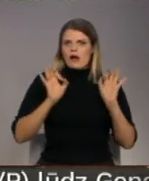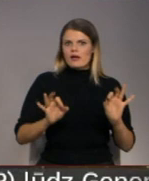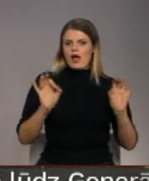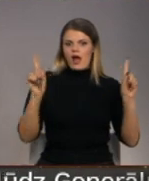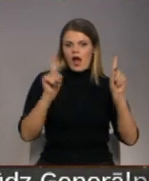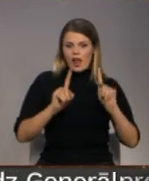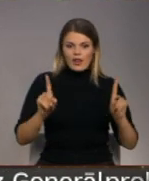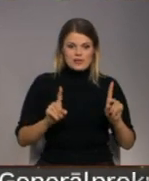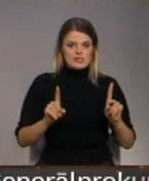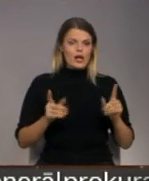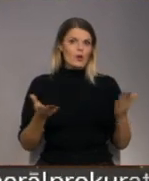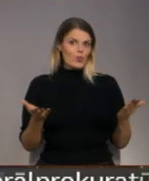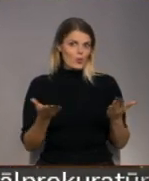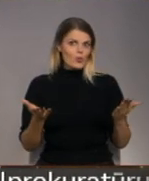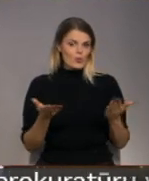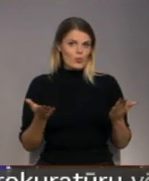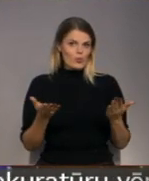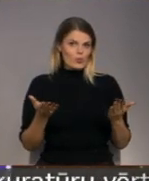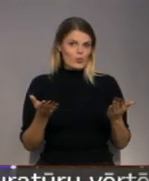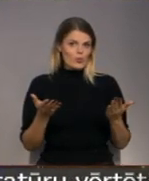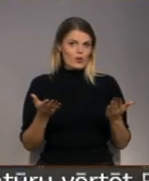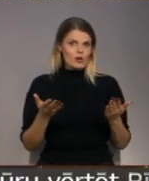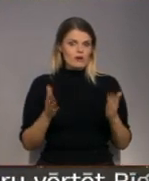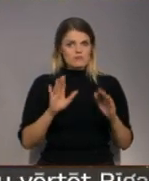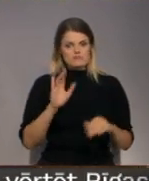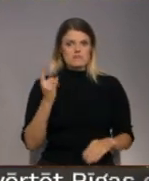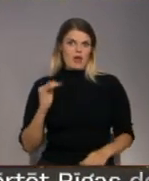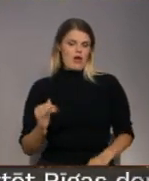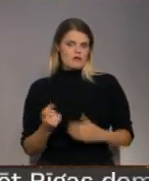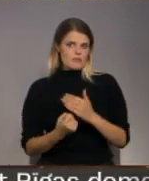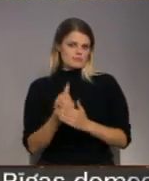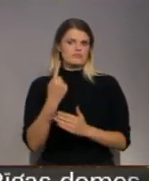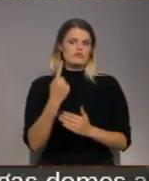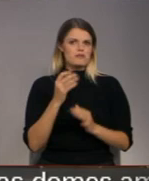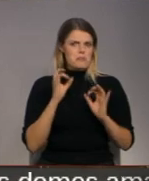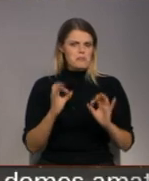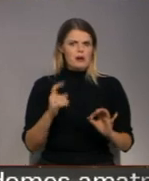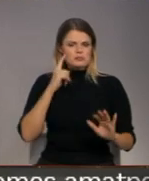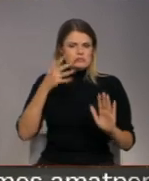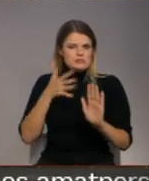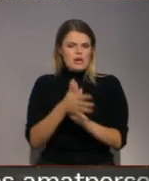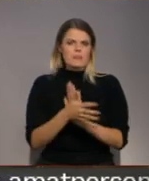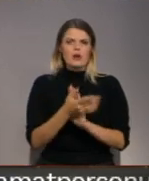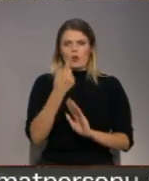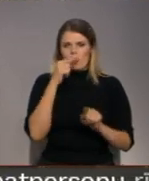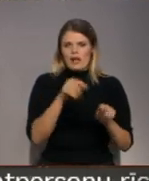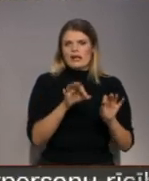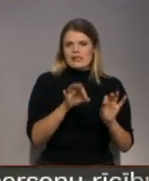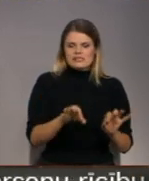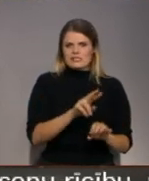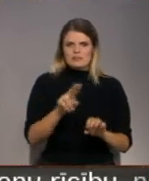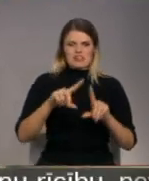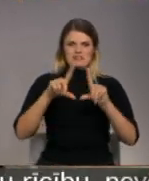lietas, kurām... par kurām bērnam rodas tāda patiesa izpratne no tās īstenības, nevis